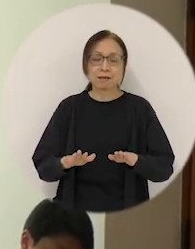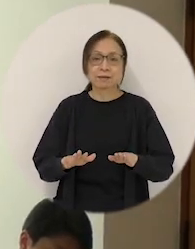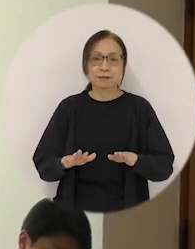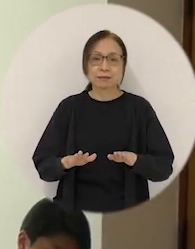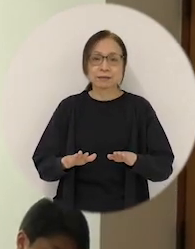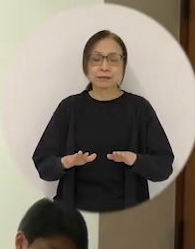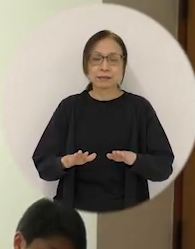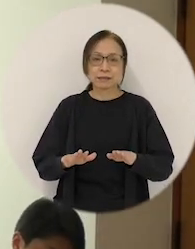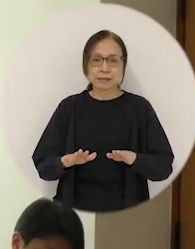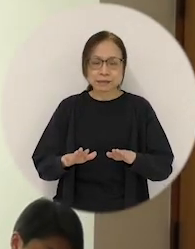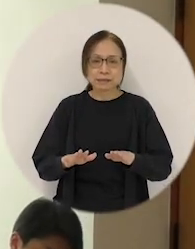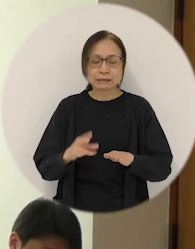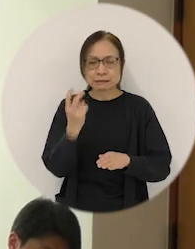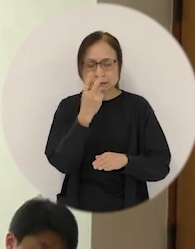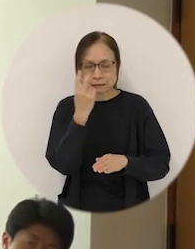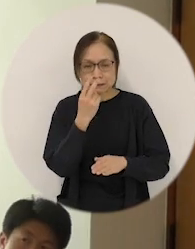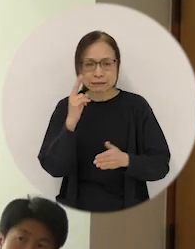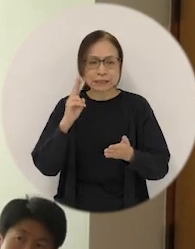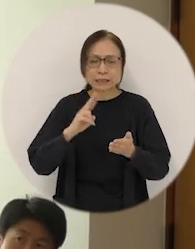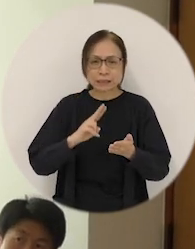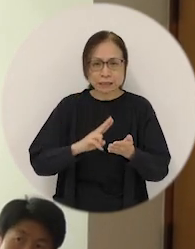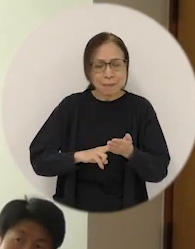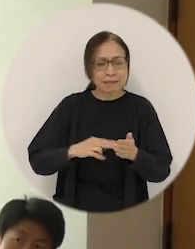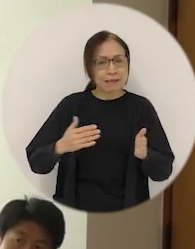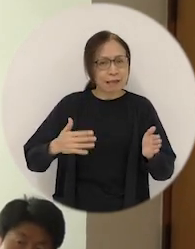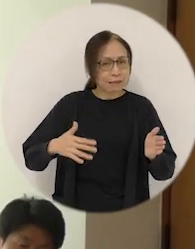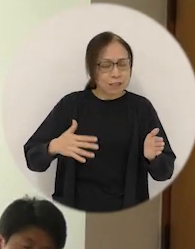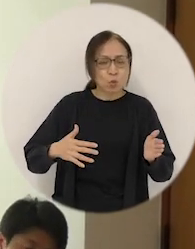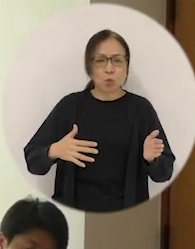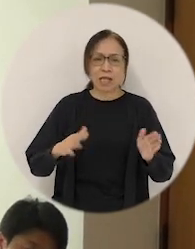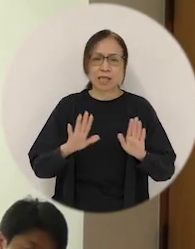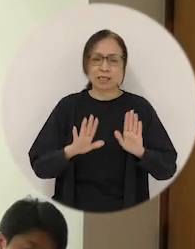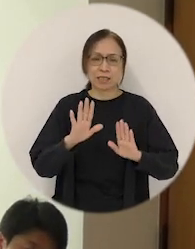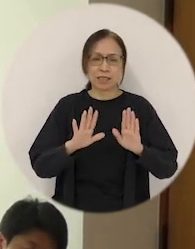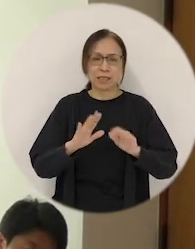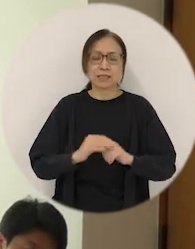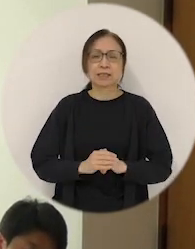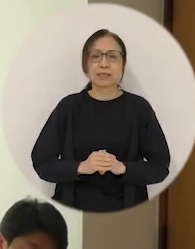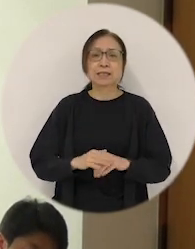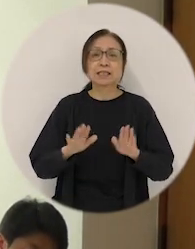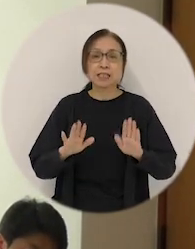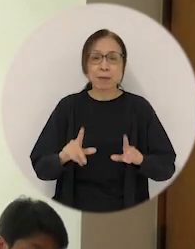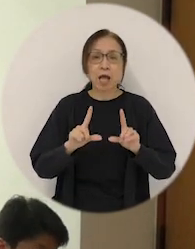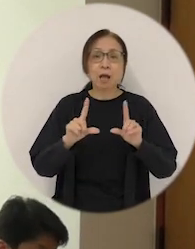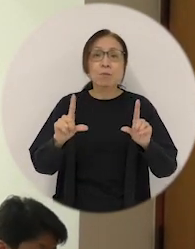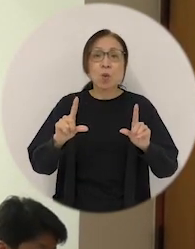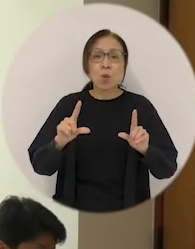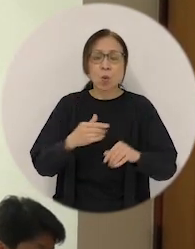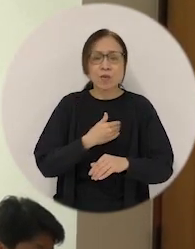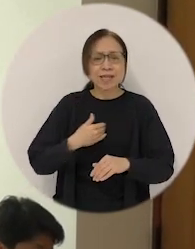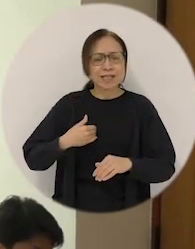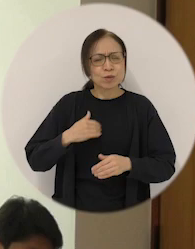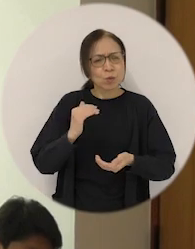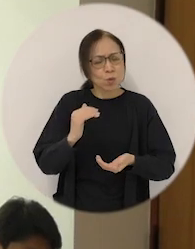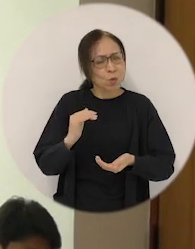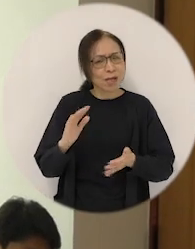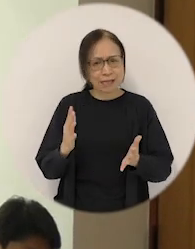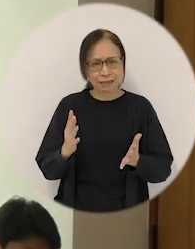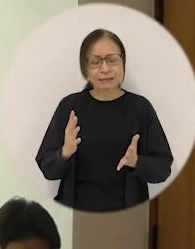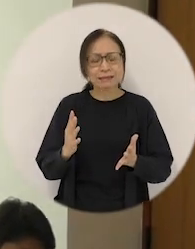を、固めている最中ですので、今のところ、お示しできるものについてはありません。